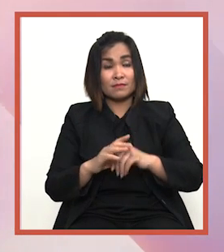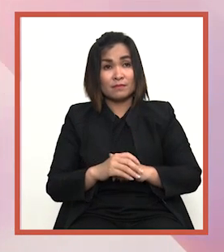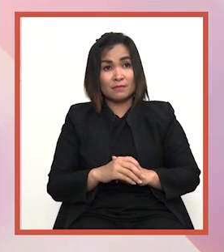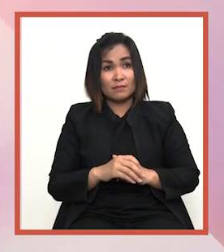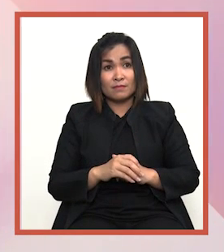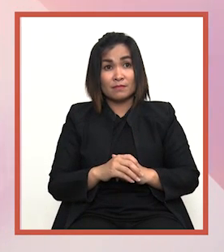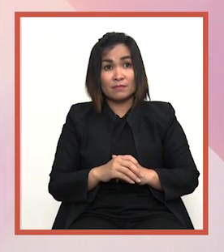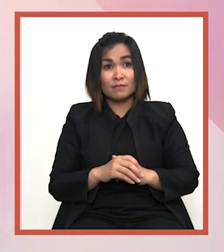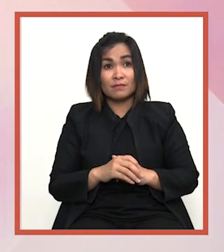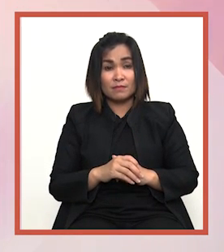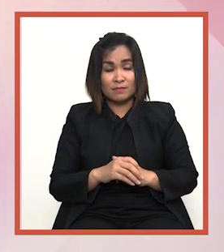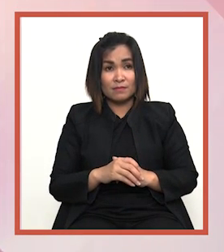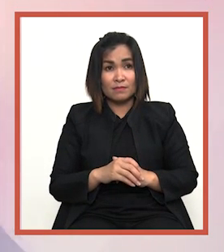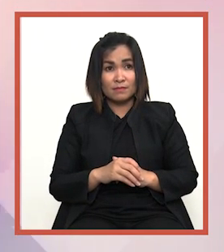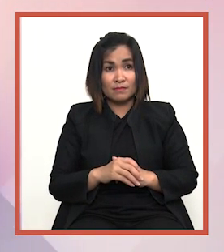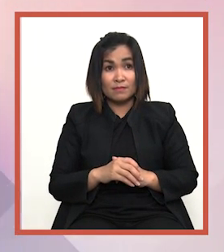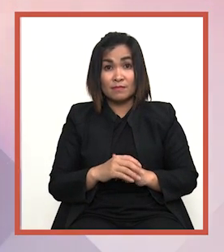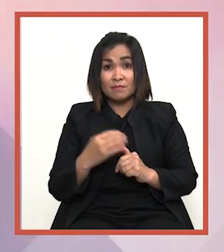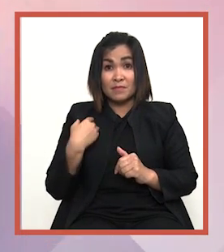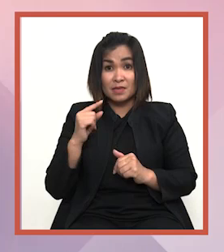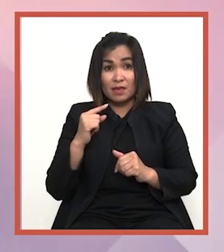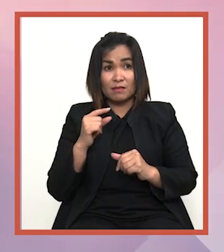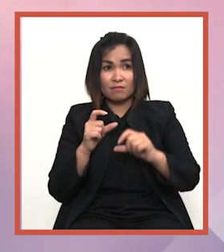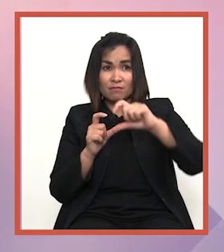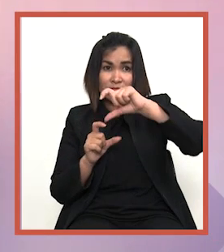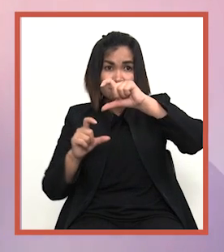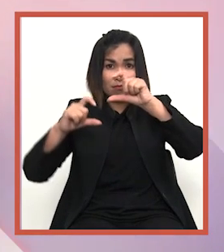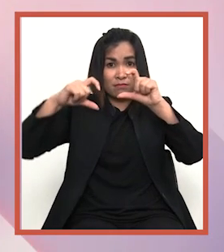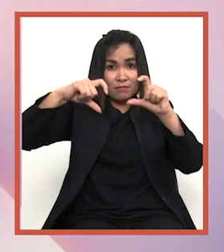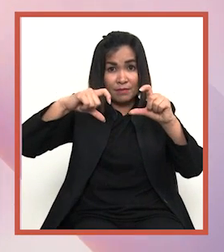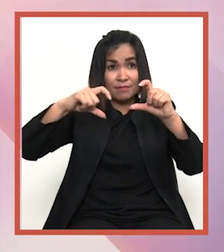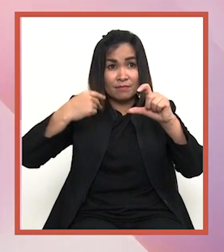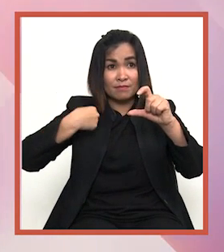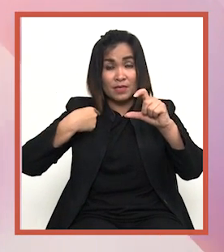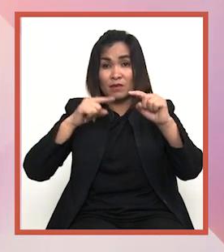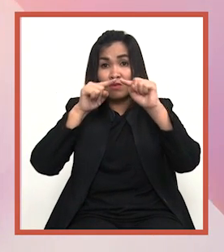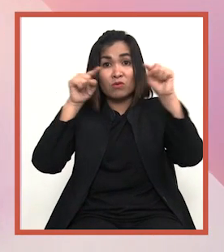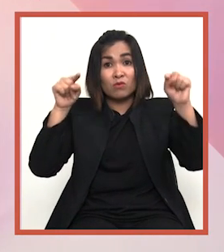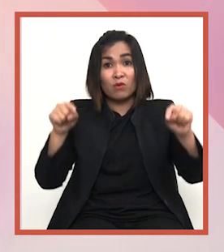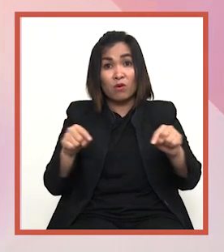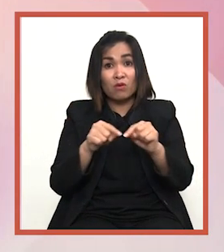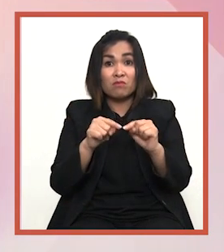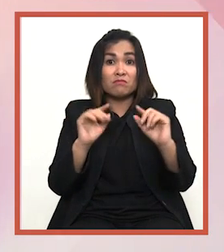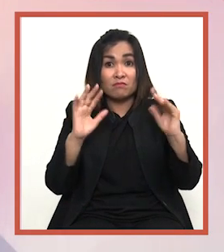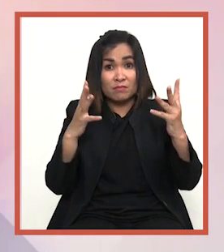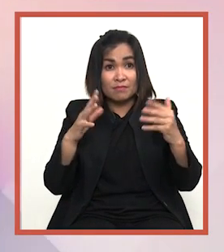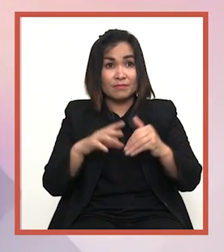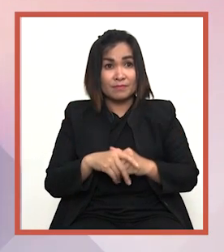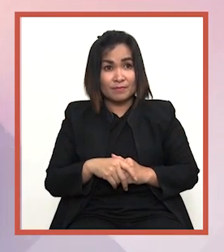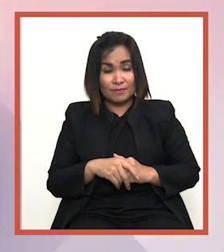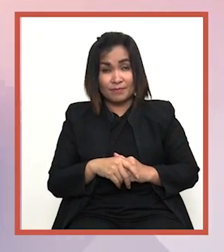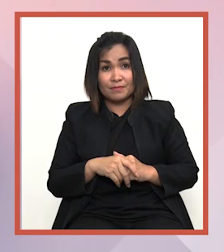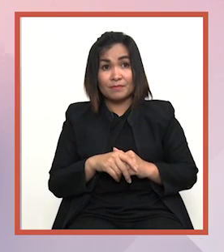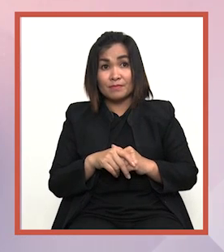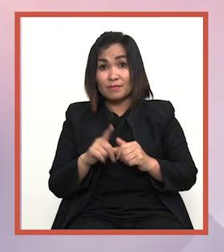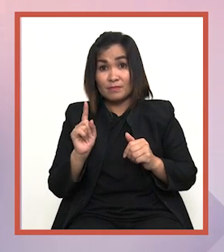สวิตช์อันดับแบบการทำงานนะครับลักษณะการเขียนก็จะแตกต่างกันออกไปโดยที่ตัดกล่องอุปกรณ์ออกนะครับน